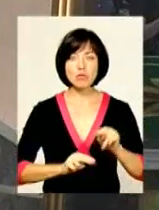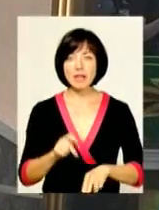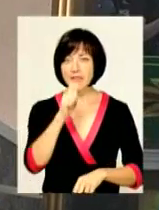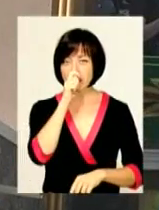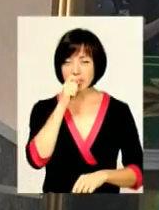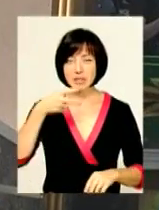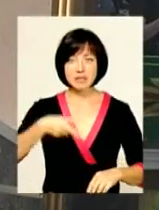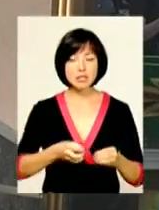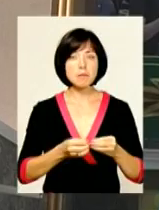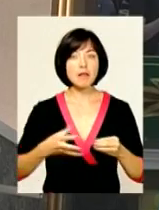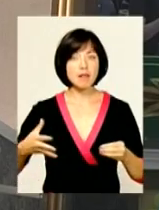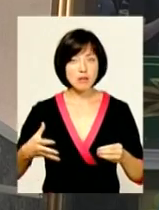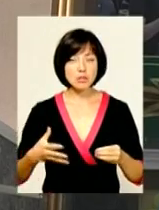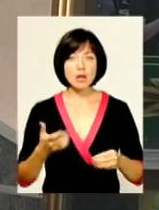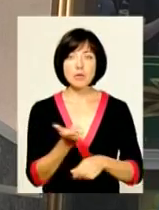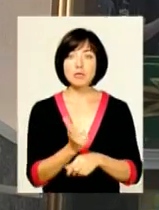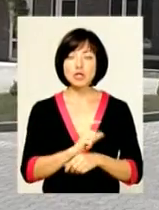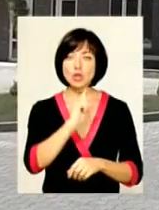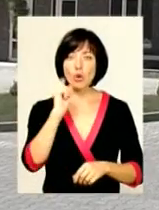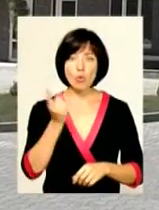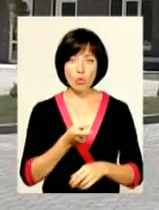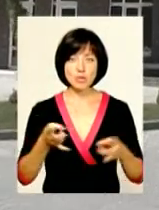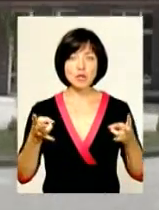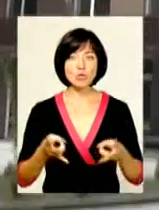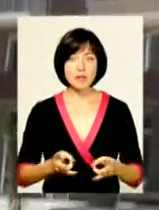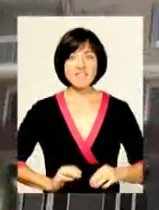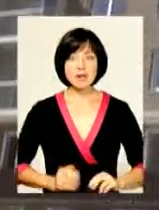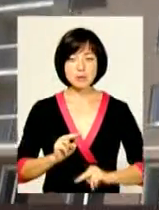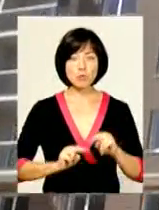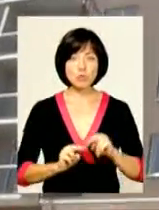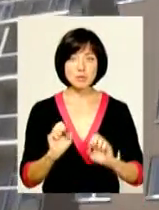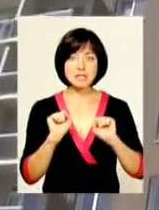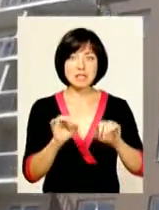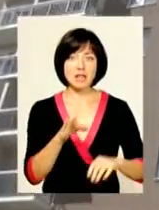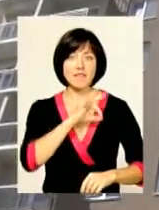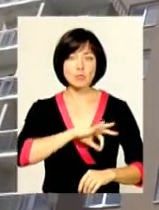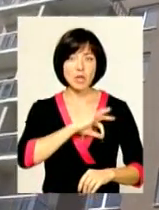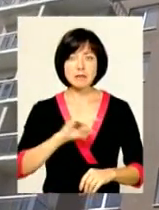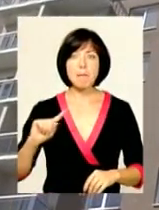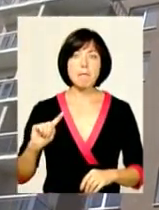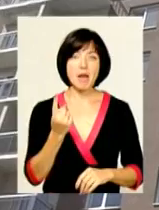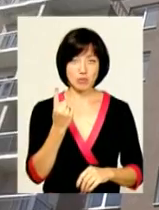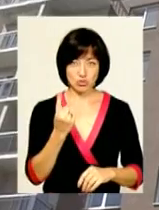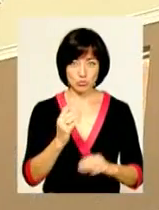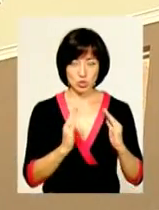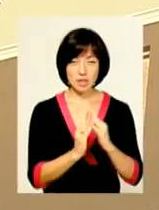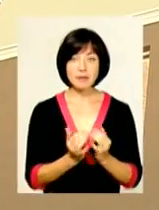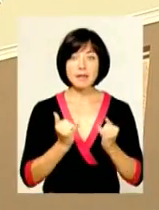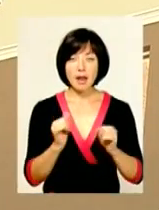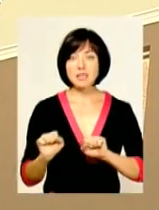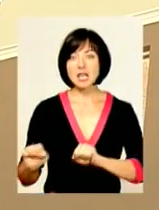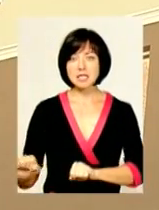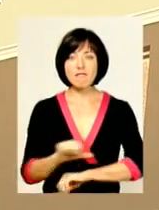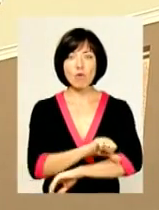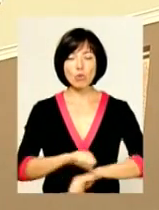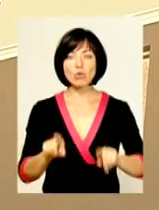квітні 2015-го. Трохи більше року знадобилося забудовникам, аби здати в експлуатацію першу чергу. Кажуть, для захисників